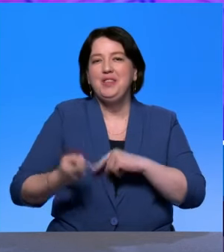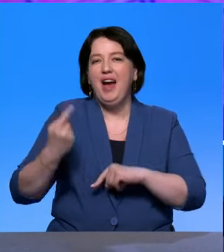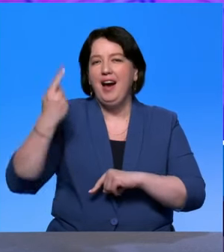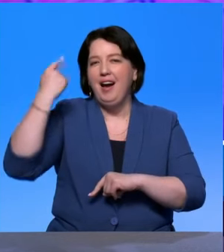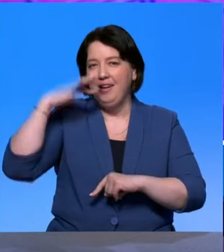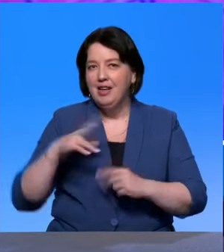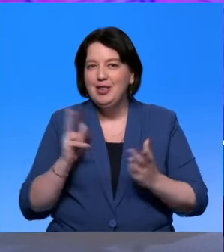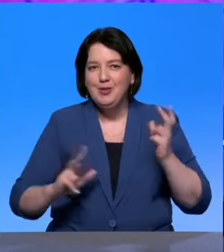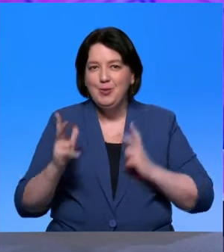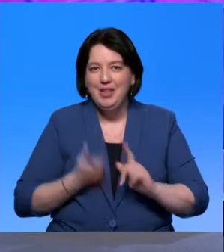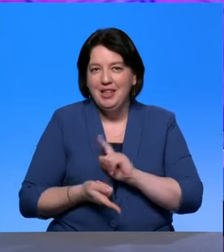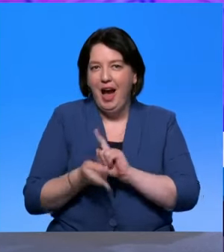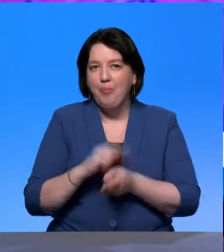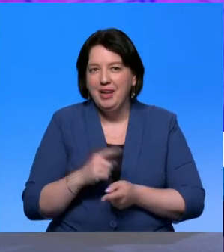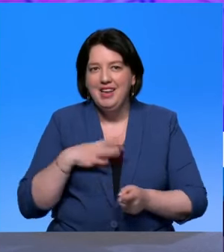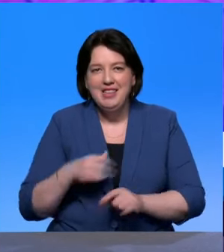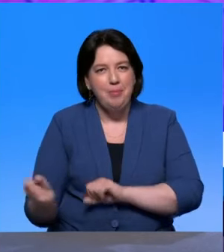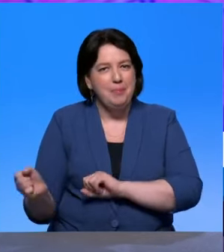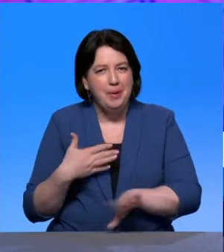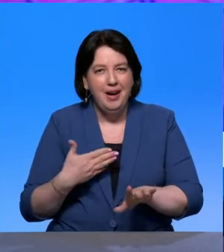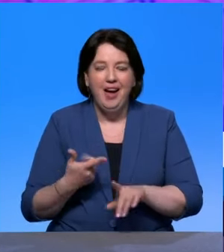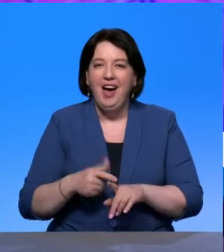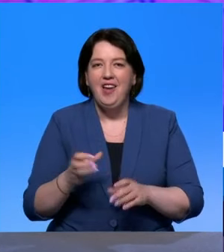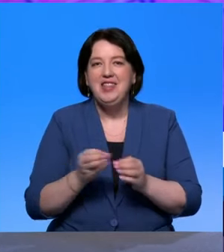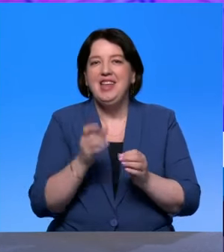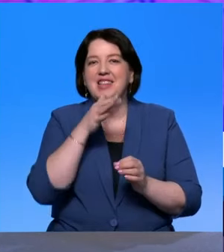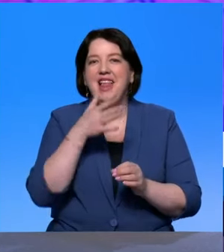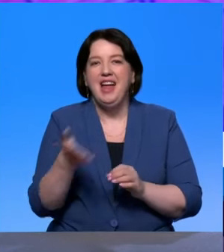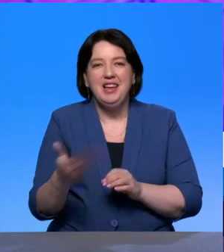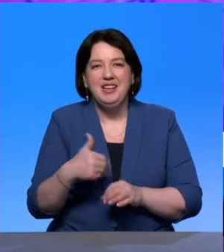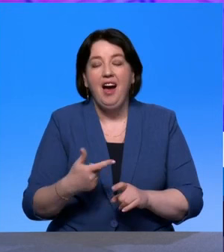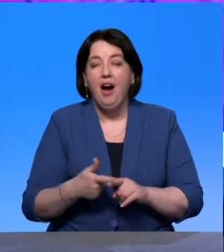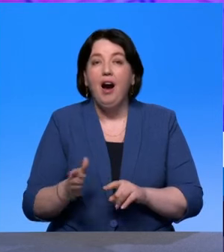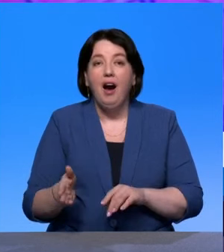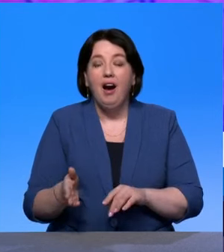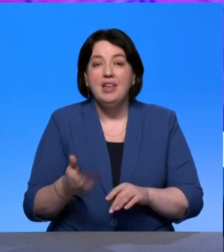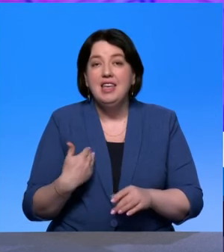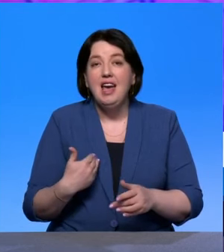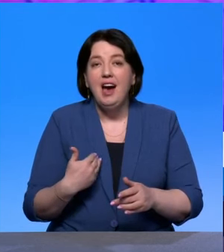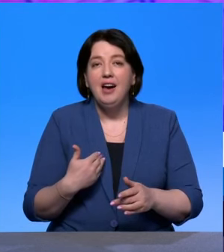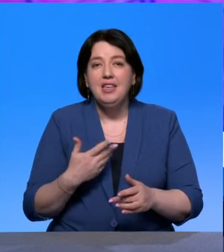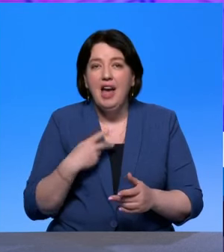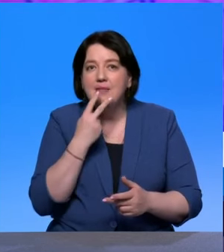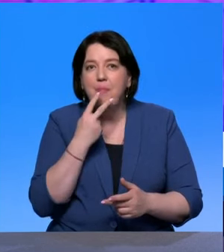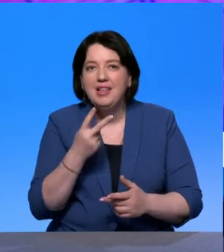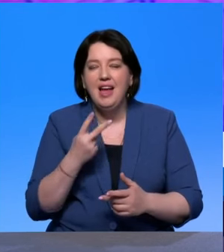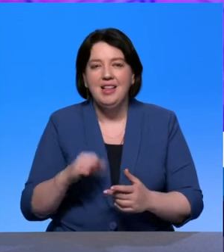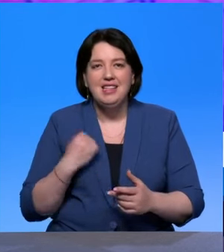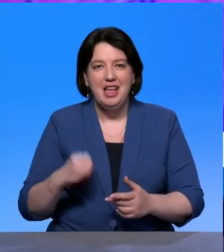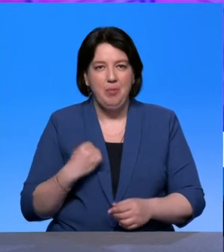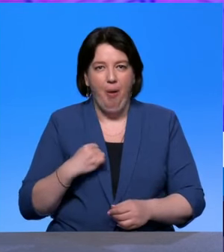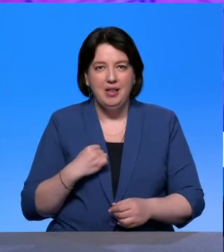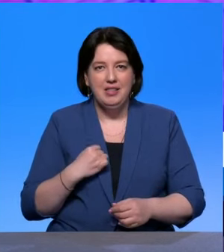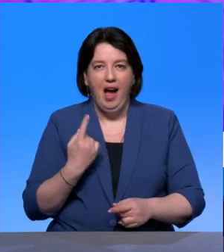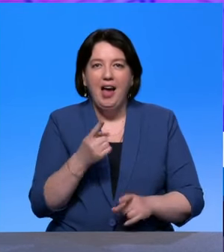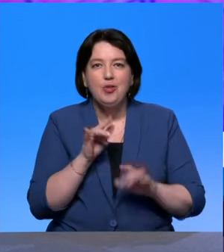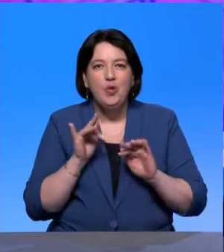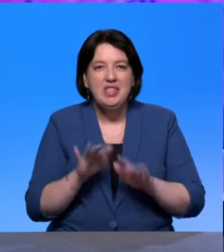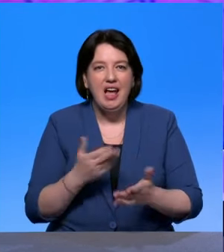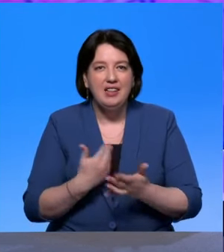количество десяток лет, я бы с удовольствием вообще, потому что, ну, одно дело, вот ты